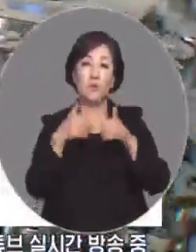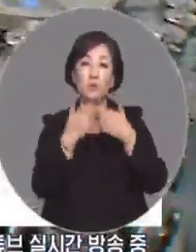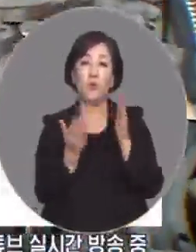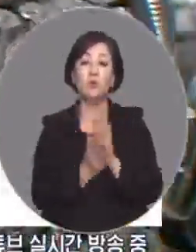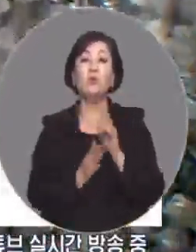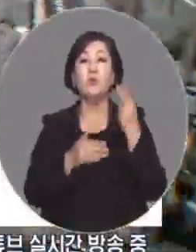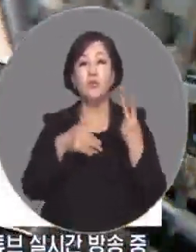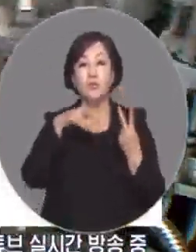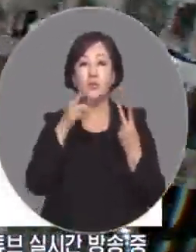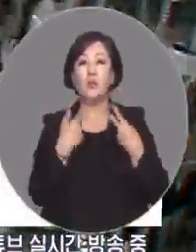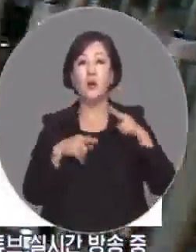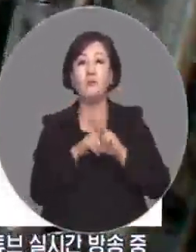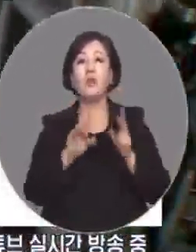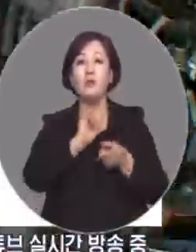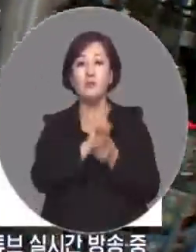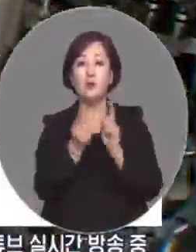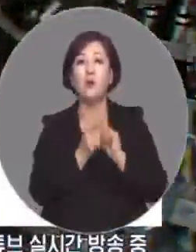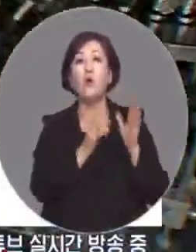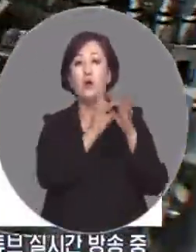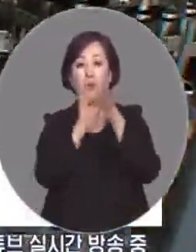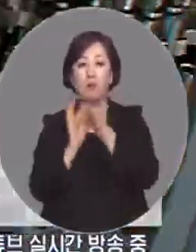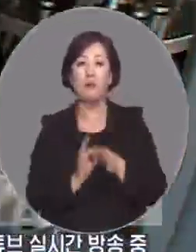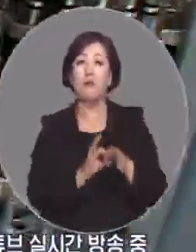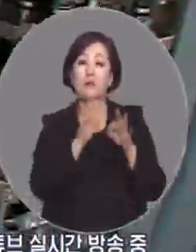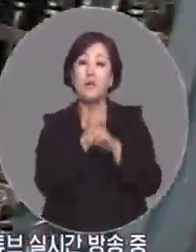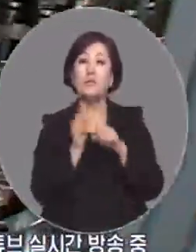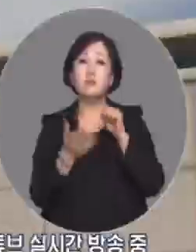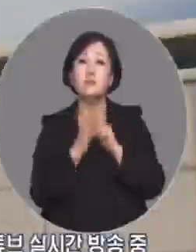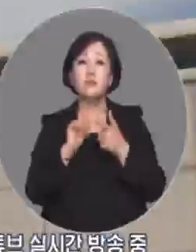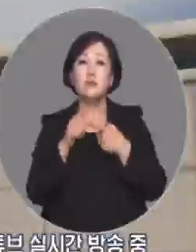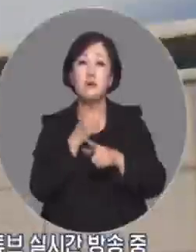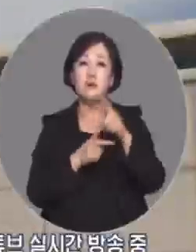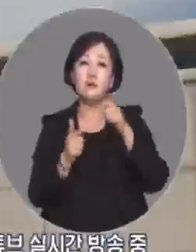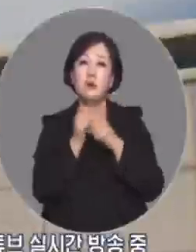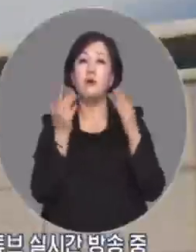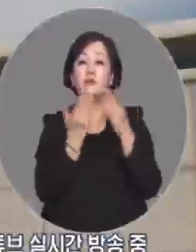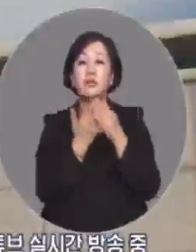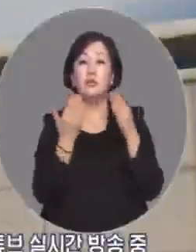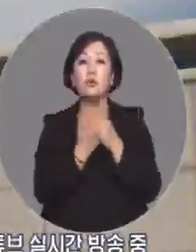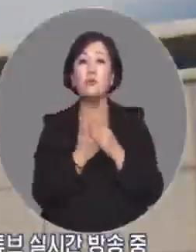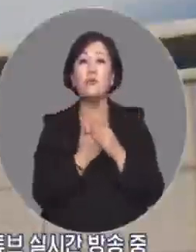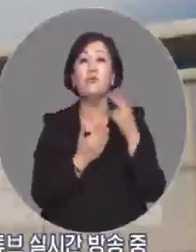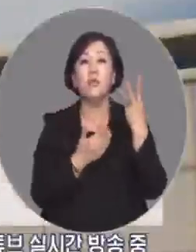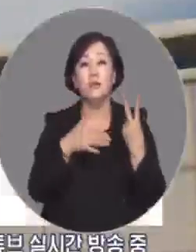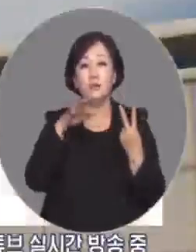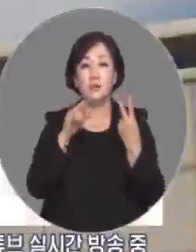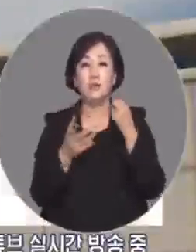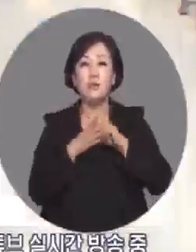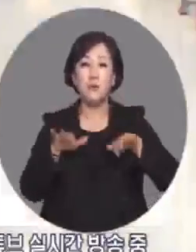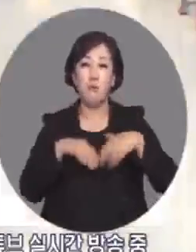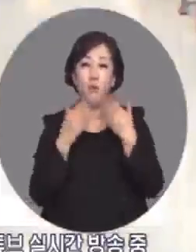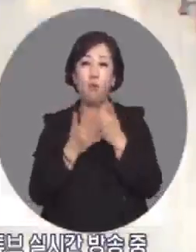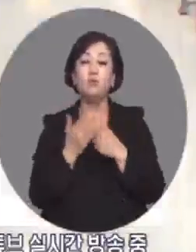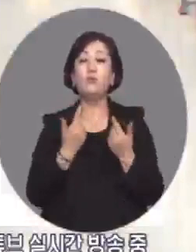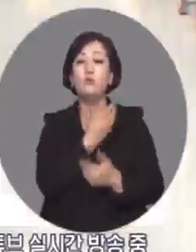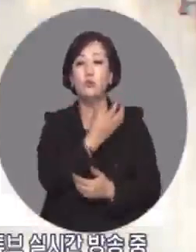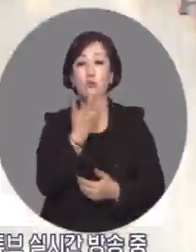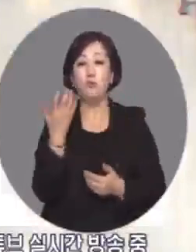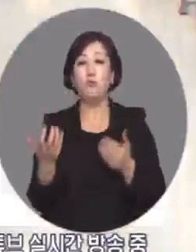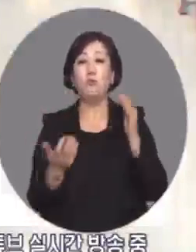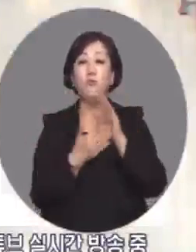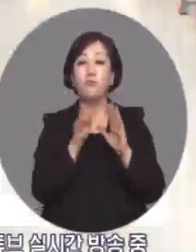전지 밸리로 묶어 또 하나의 주력 산업으로 육성하기로 했습니다. 2차 전지 업체가 울산 전역에 포진하고 있기